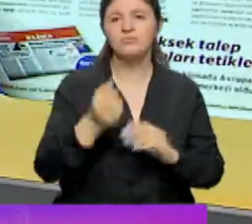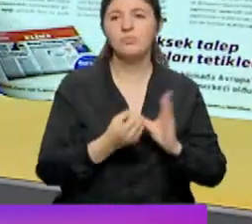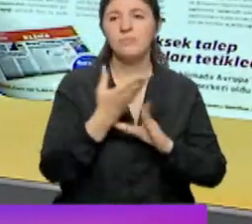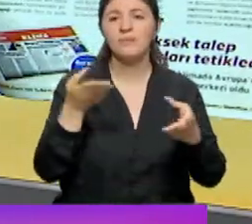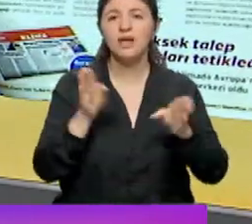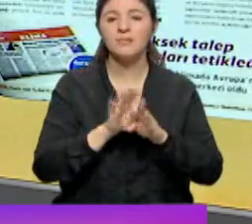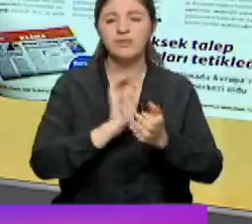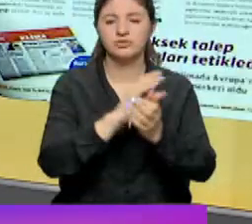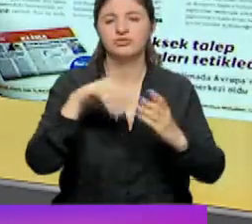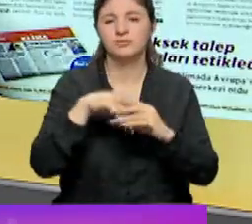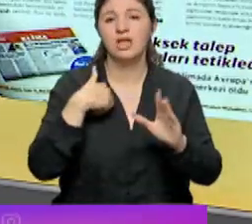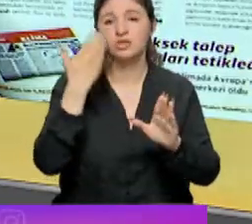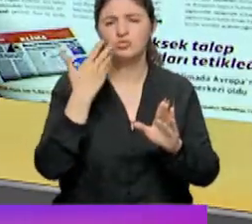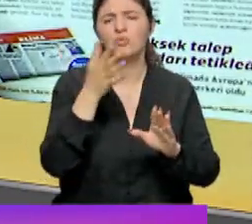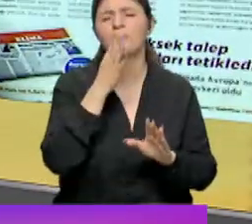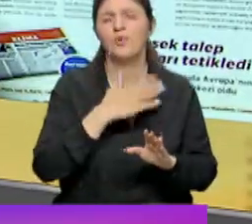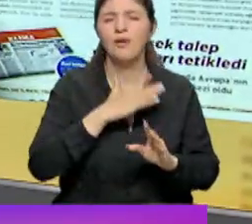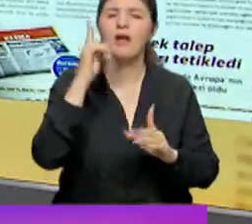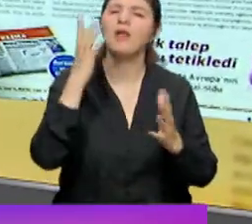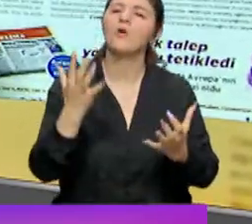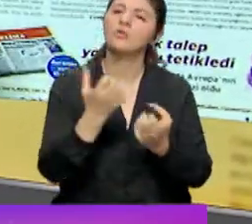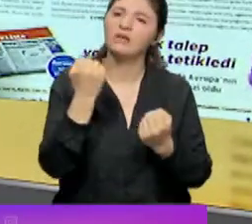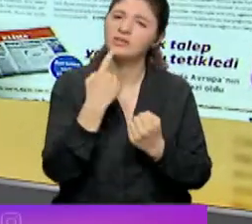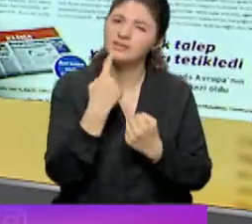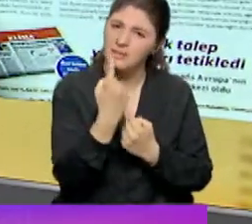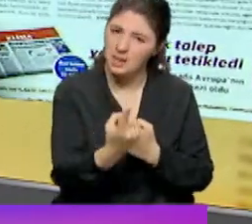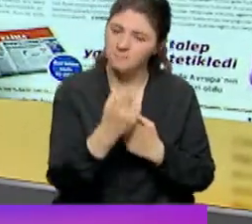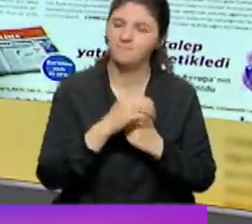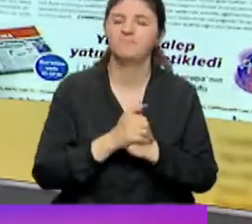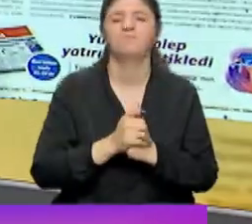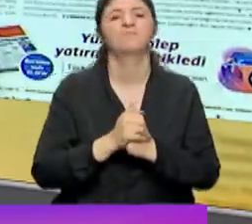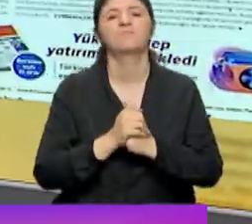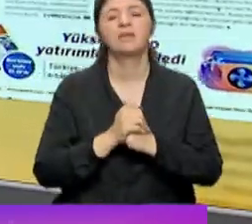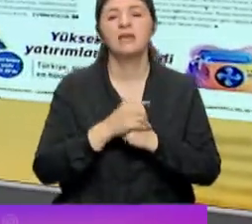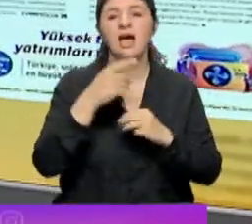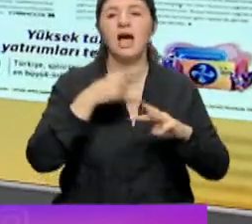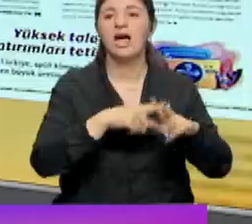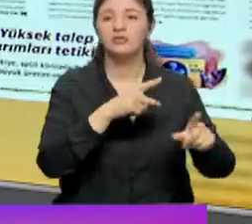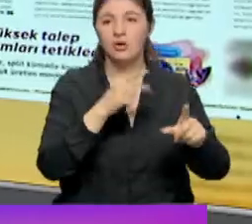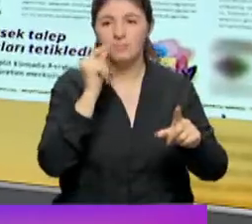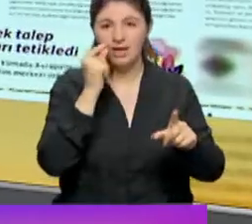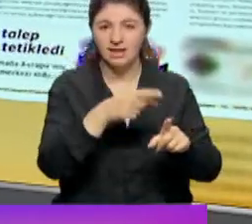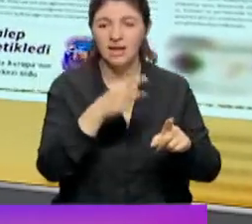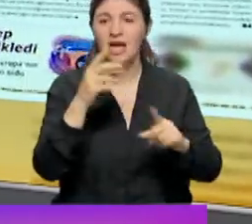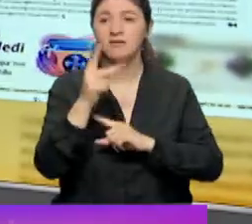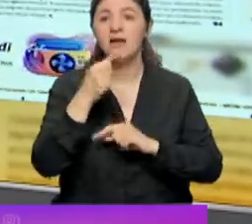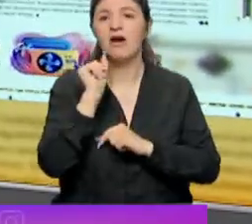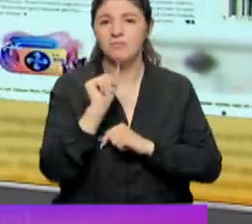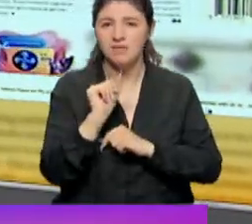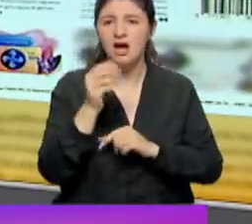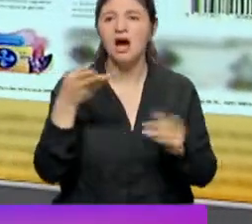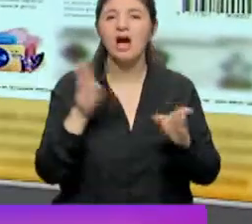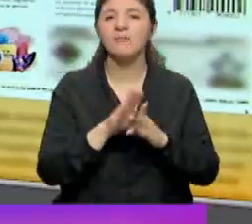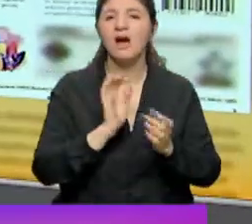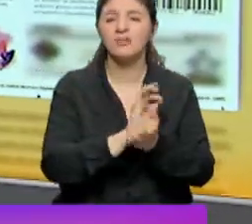sabah kapalı cezaevlerinde de bizi izliyorlar biliyoruz Allah kurtarsın diyelim Erdoğan kaygısız İsmail abi